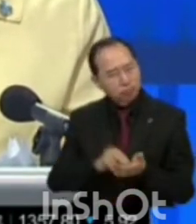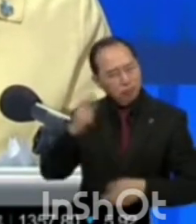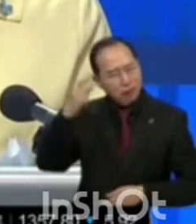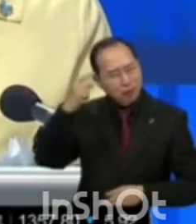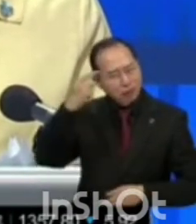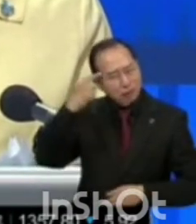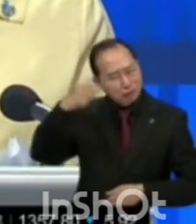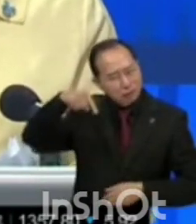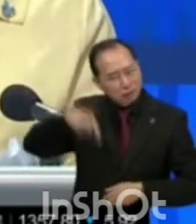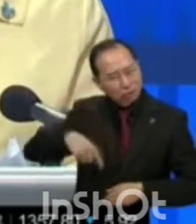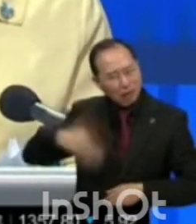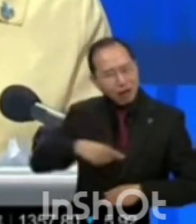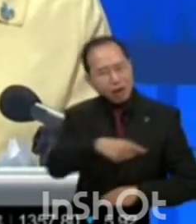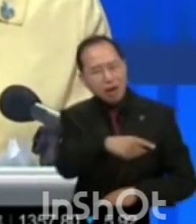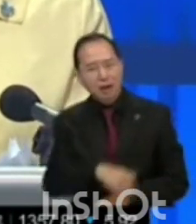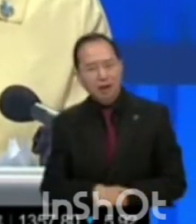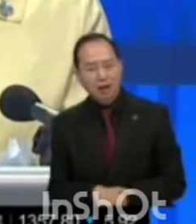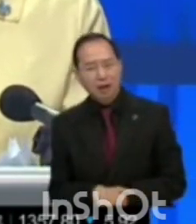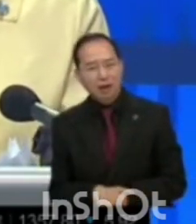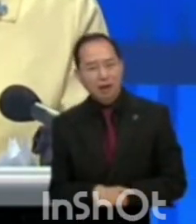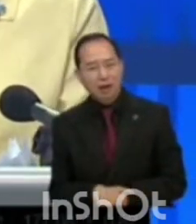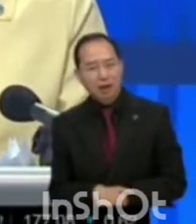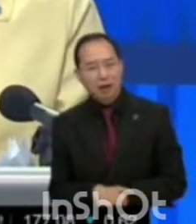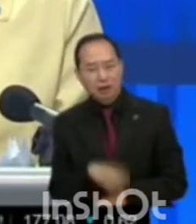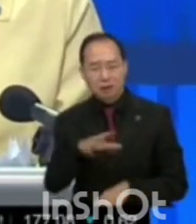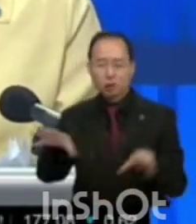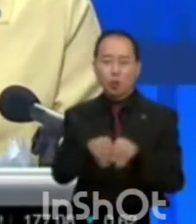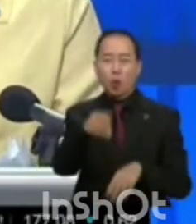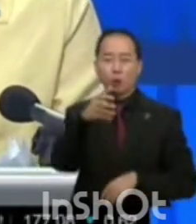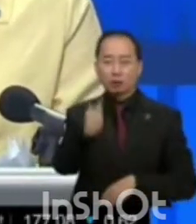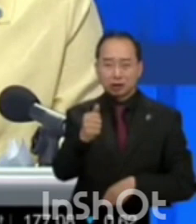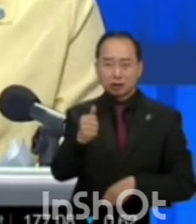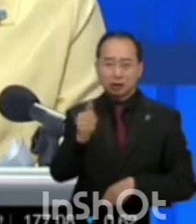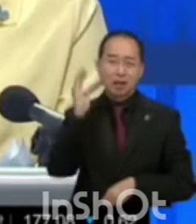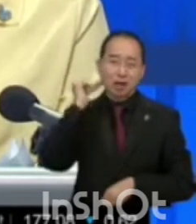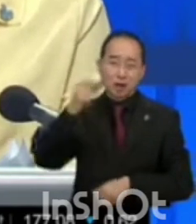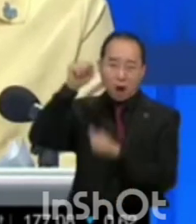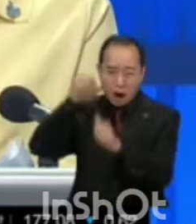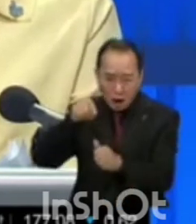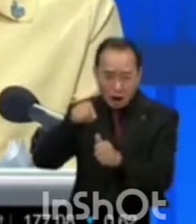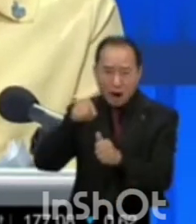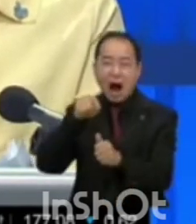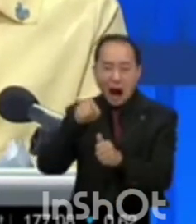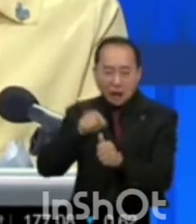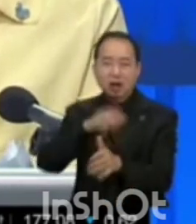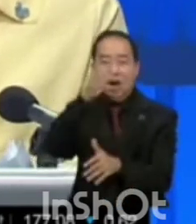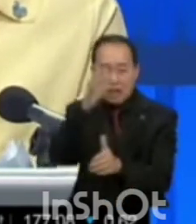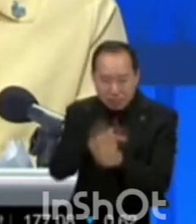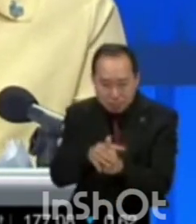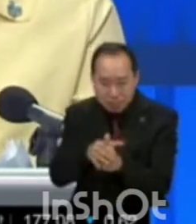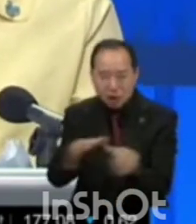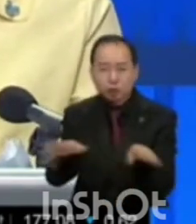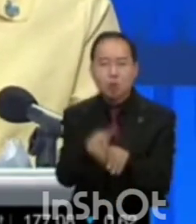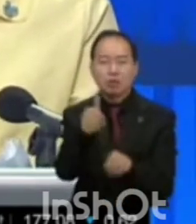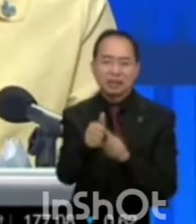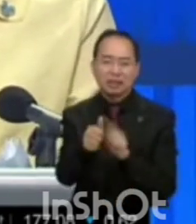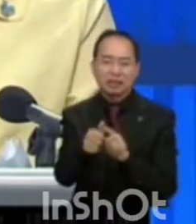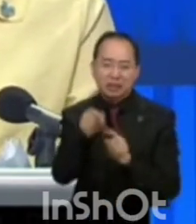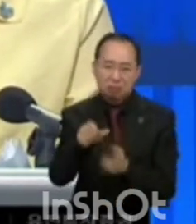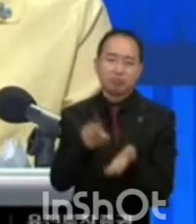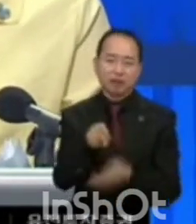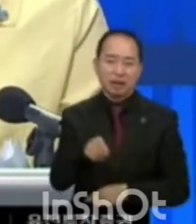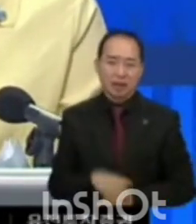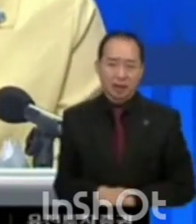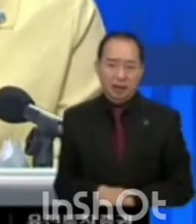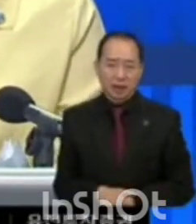관료제에 포획되었던 국무총리제의 폐단을 자백하신 거나 마찬가지입니다. 그래서 제가 수사 기소 분리를